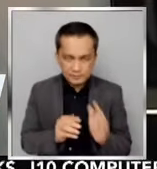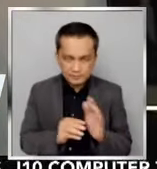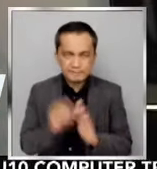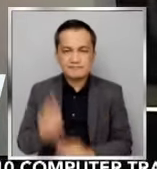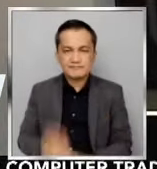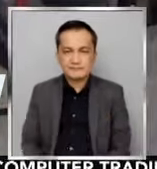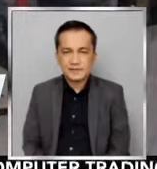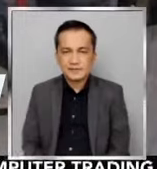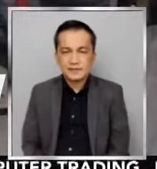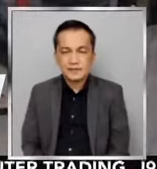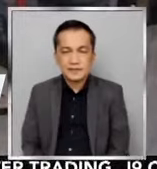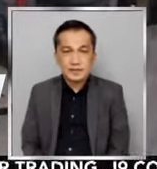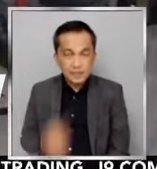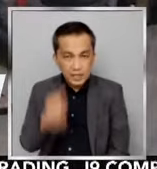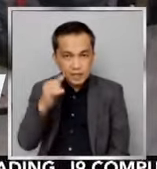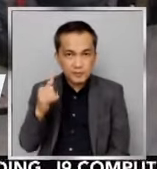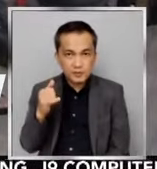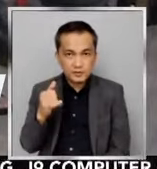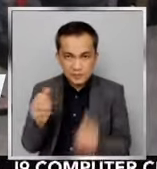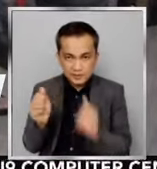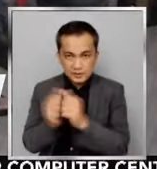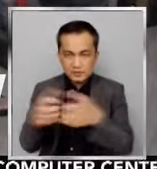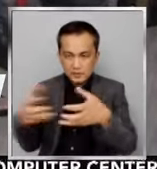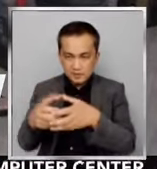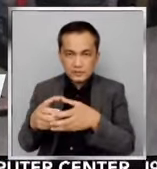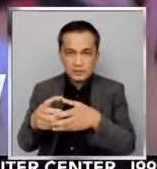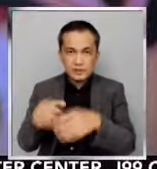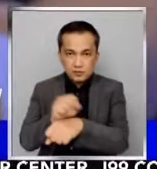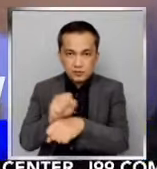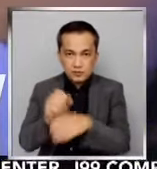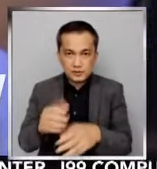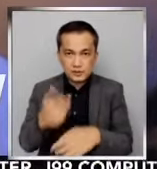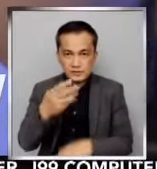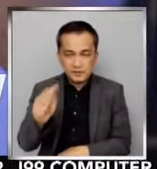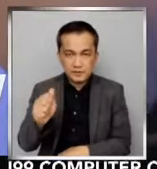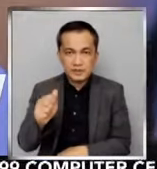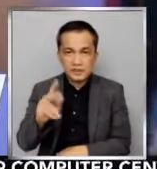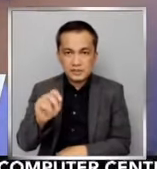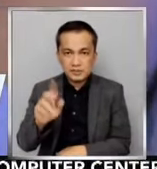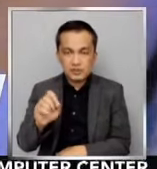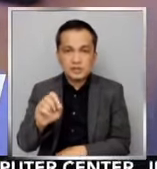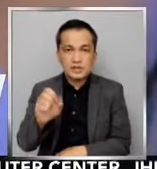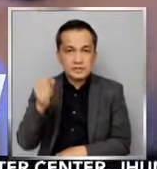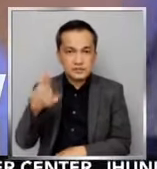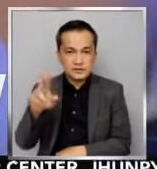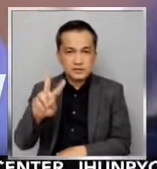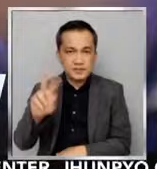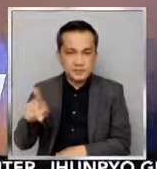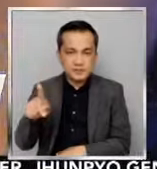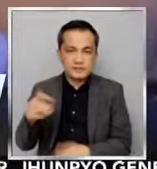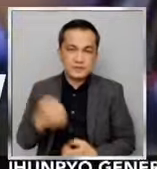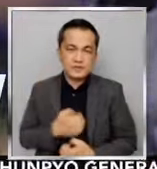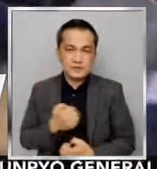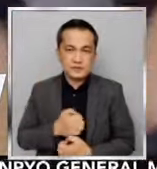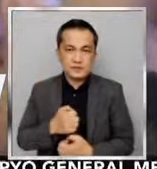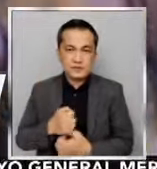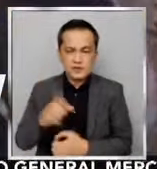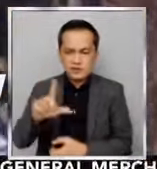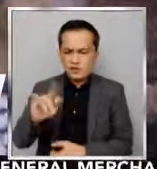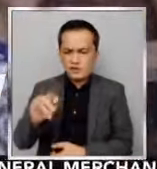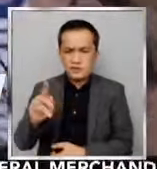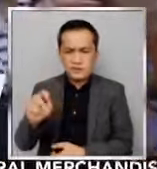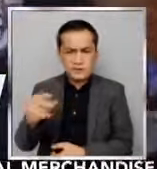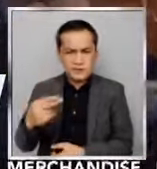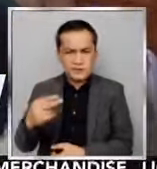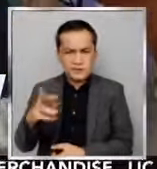Kagabi, magkasama ang cast at crew, pati si GMA Network Senior Vice President for Entertainment Group Lilibet Razonable at iba